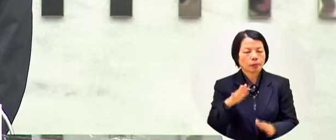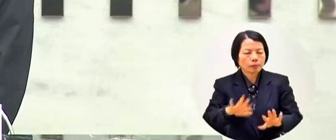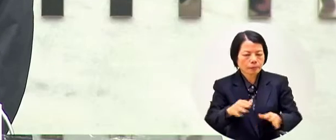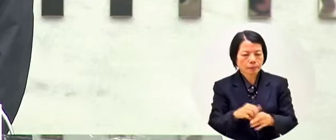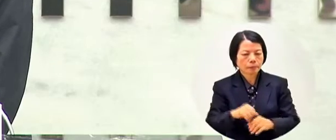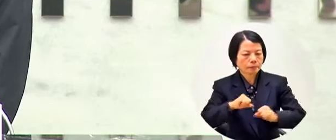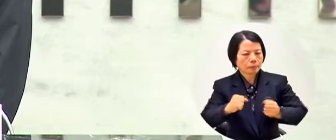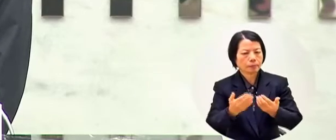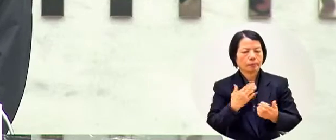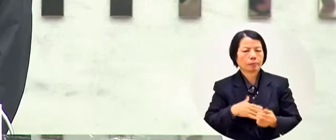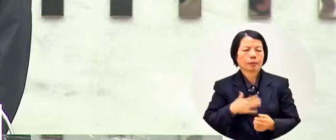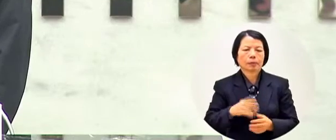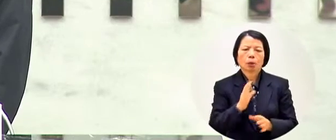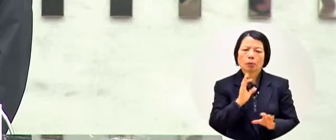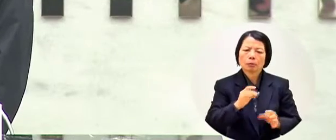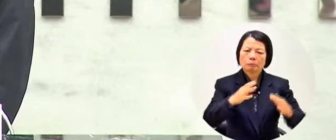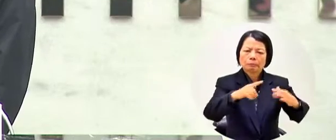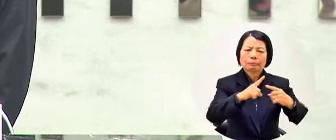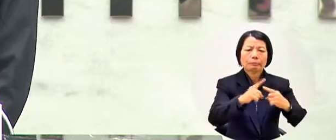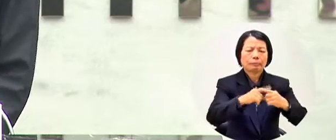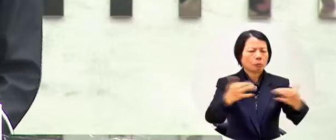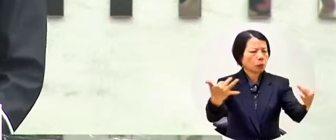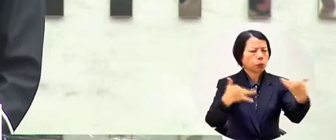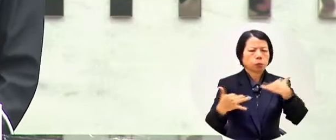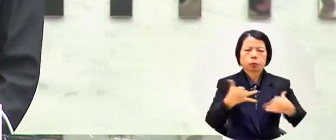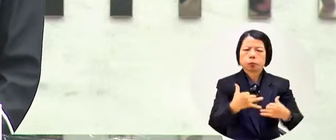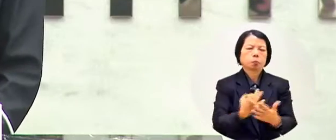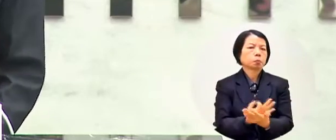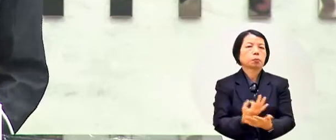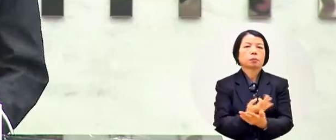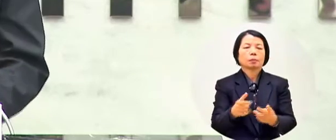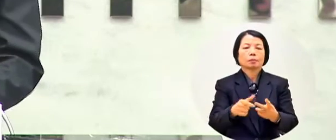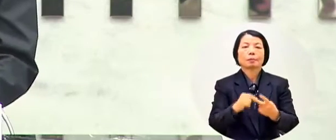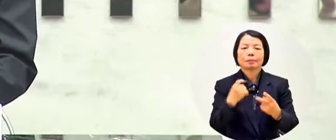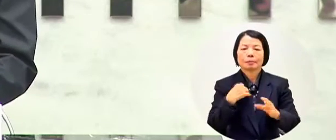潮进来是不够的，产业的发展才是高雄的命脉。